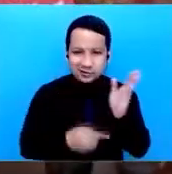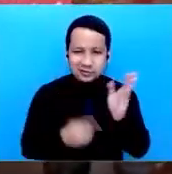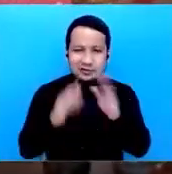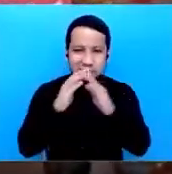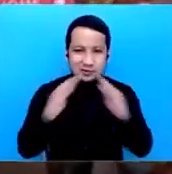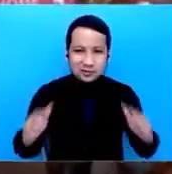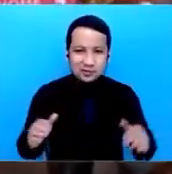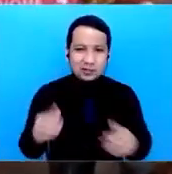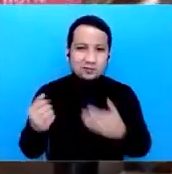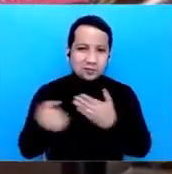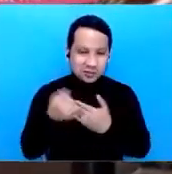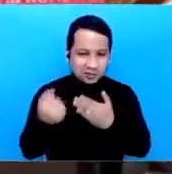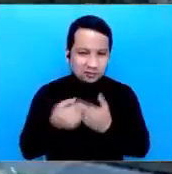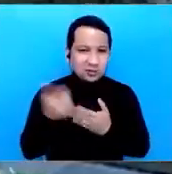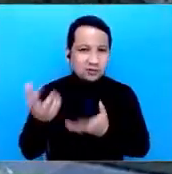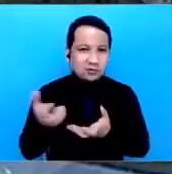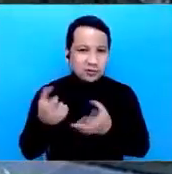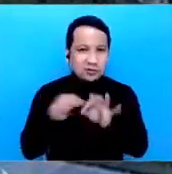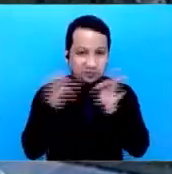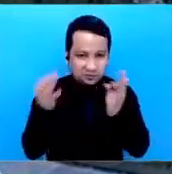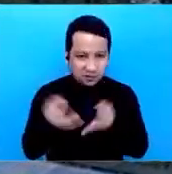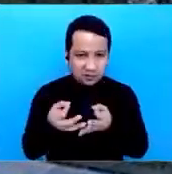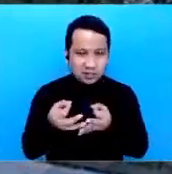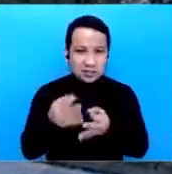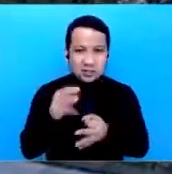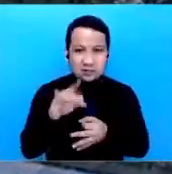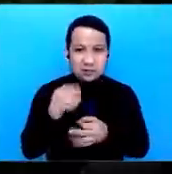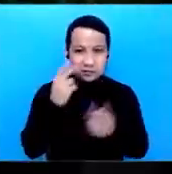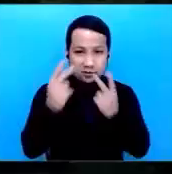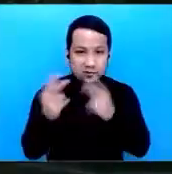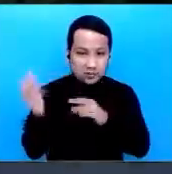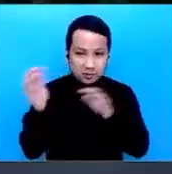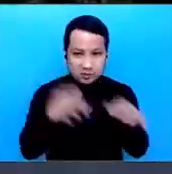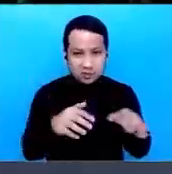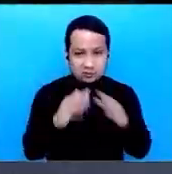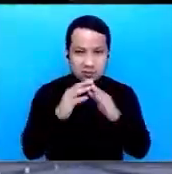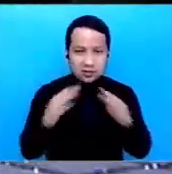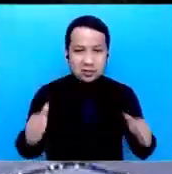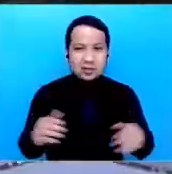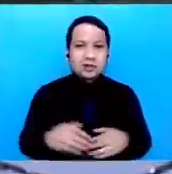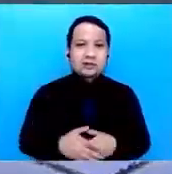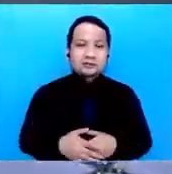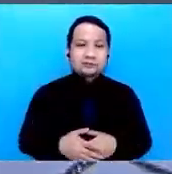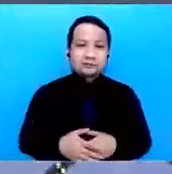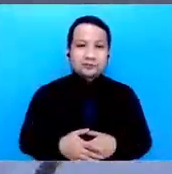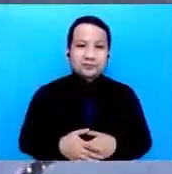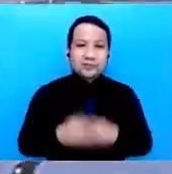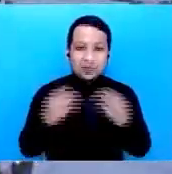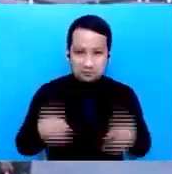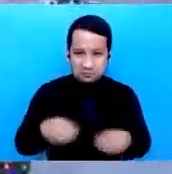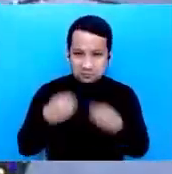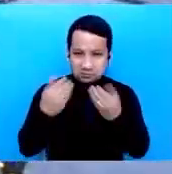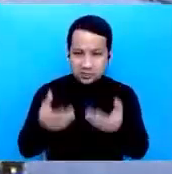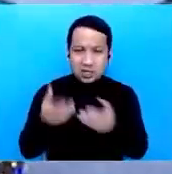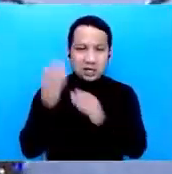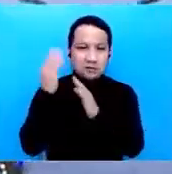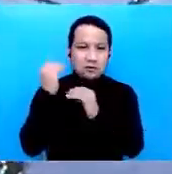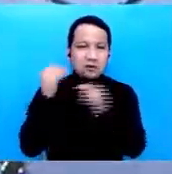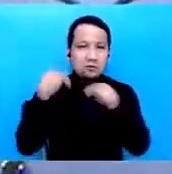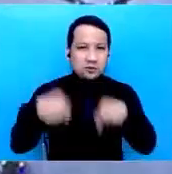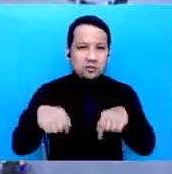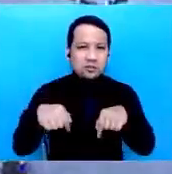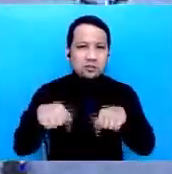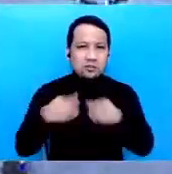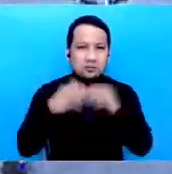simple lang daw ang nais ng pamilya Manyo sa lahat ng bibisita sa kanilang bahay. Yan ay ang magbigay ng pag-asa sa gitna ng pagsubok